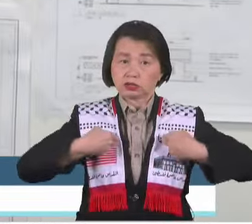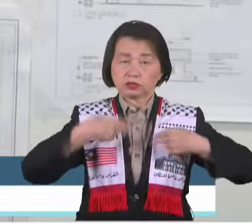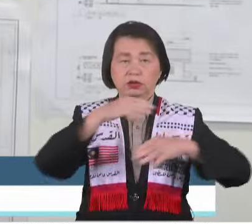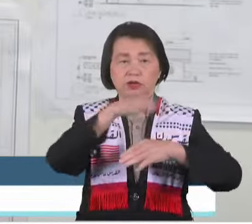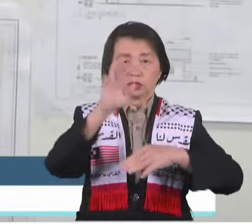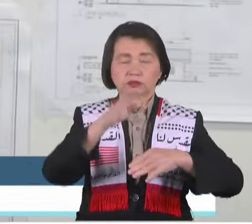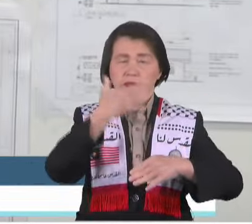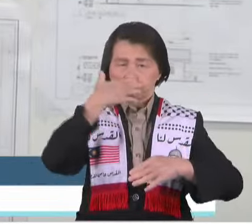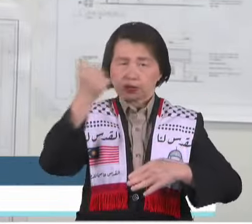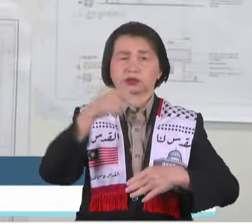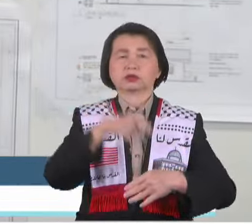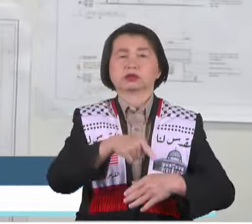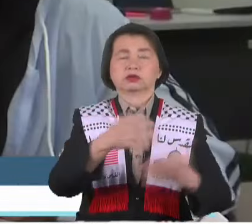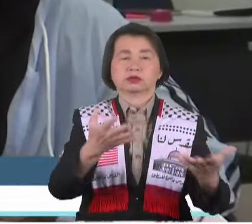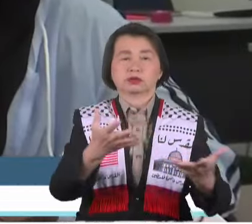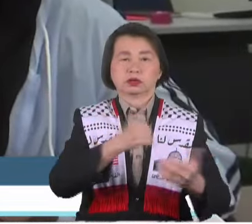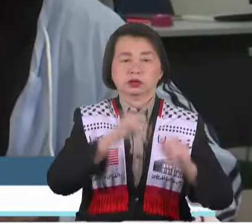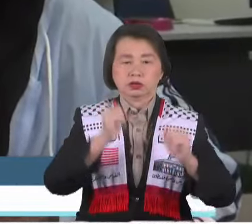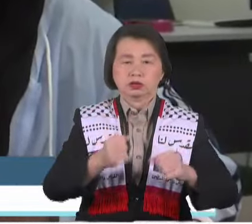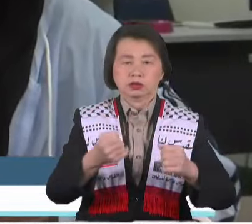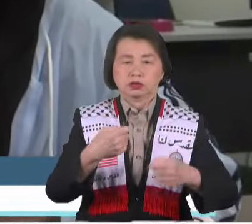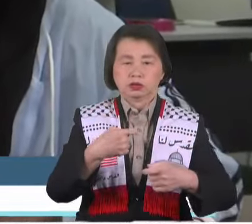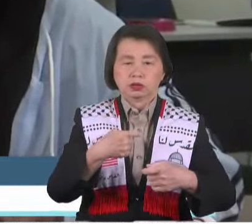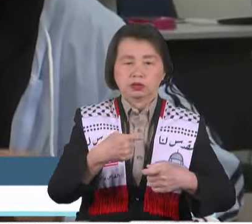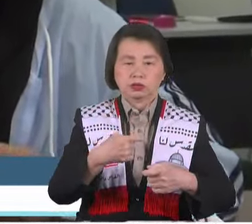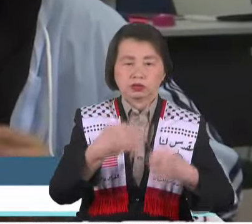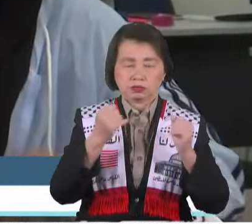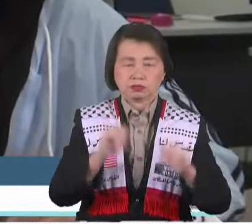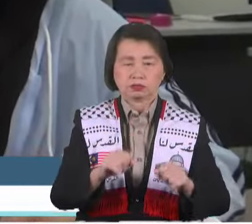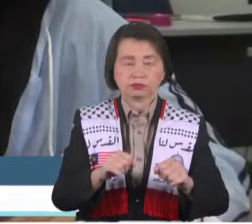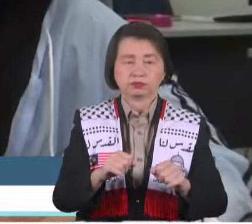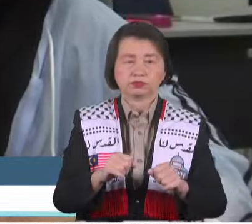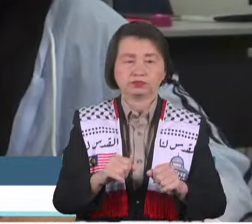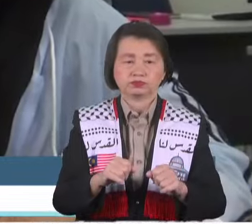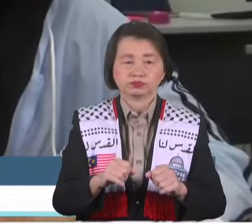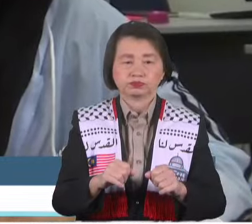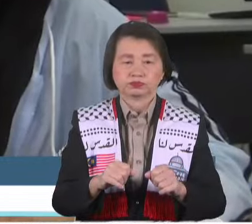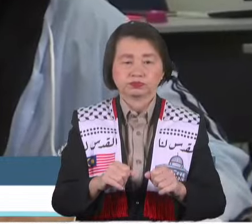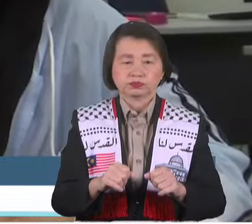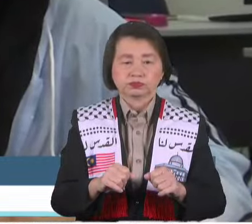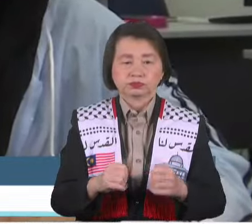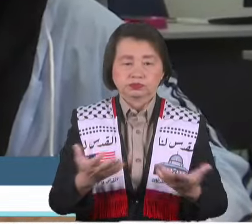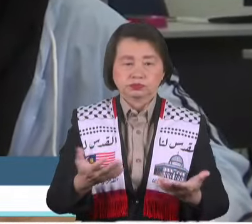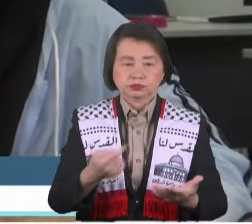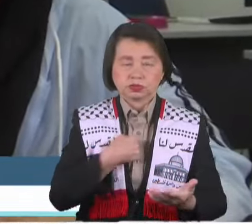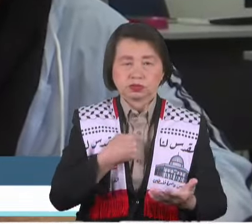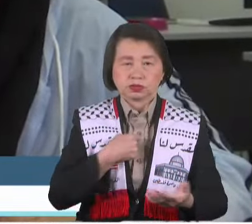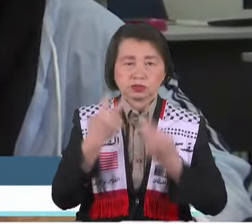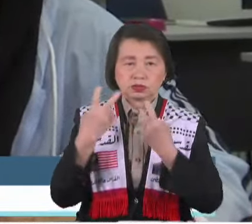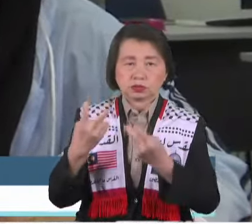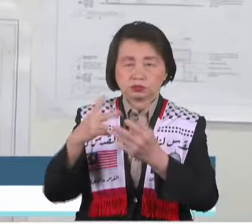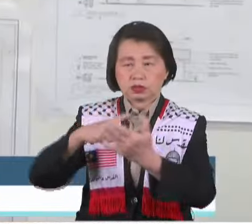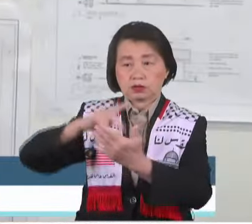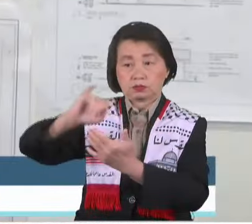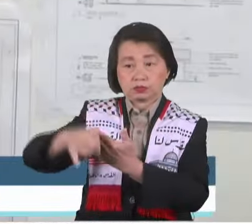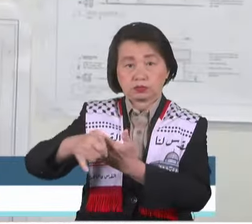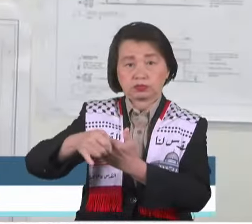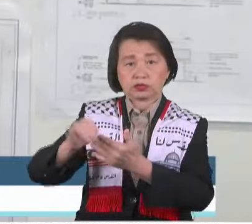lebih berdaya maju, berdaya tahan dan bersaing. Jadi saya nampak projek ini